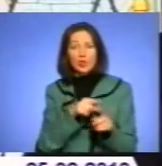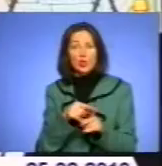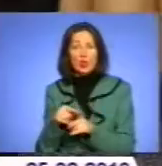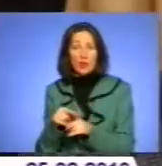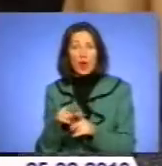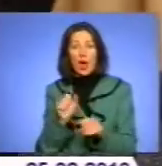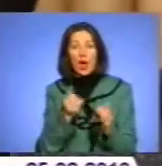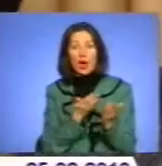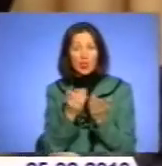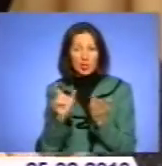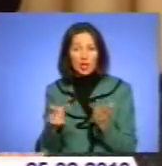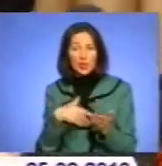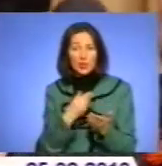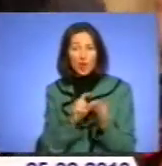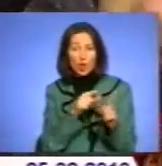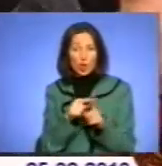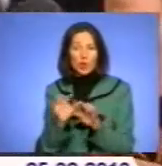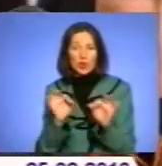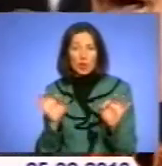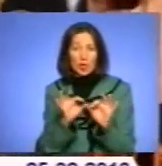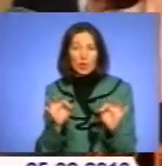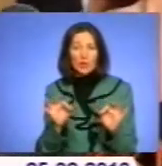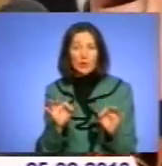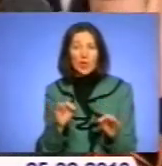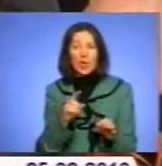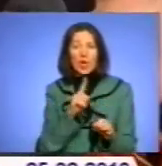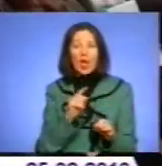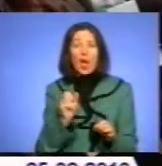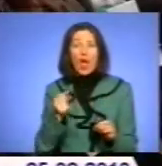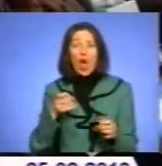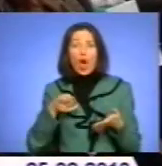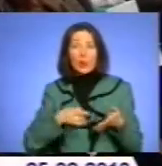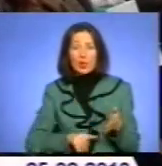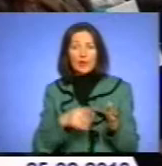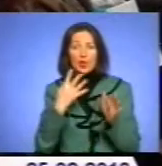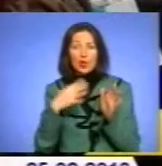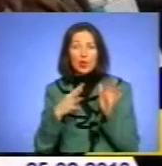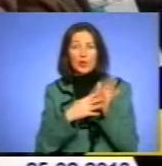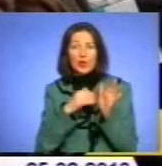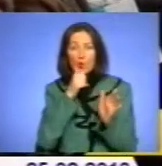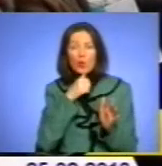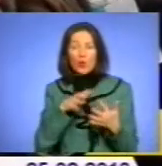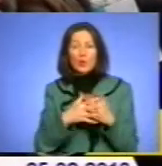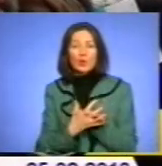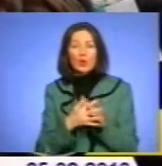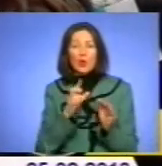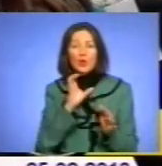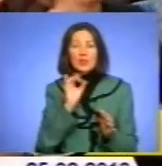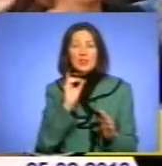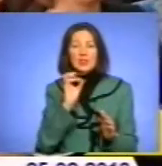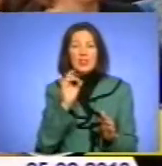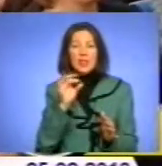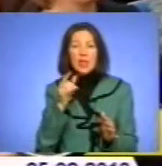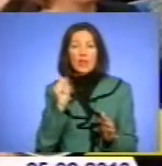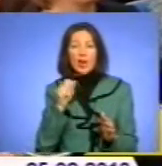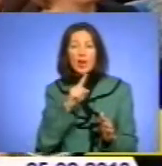скаже. Зіновій Казьо народився 1 березня 1949 року у селі Синягівка з Багарського району. Автор